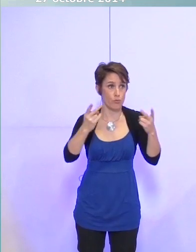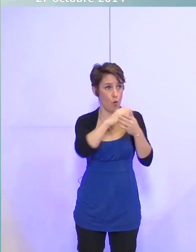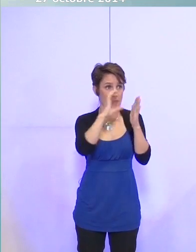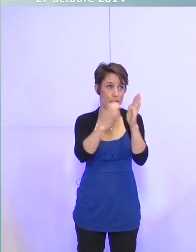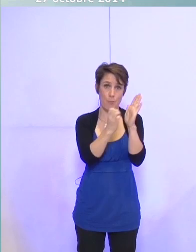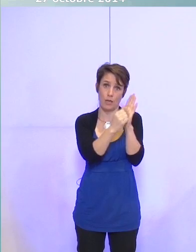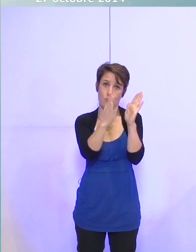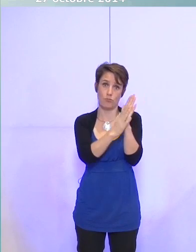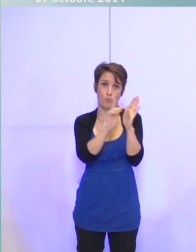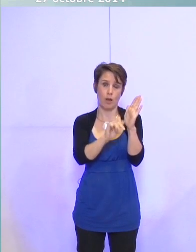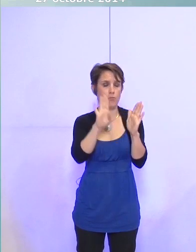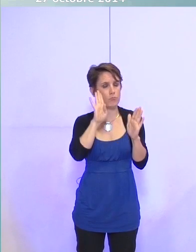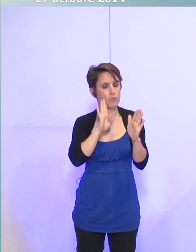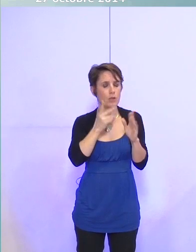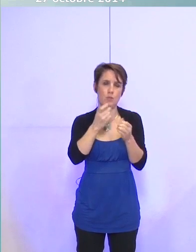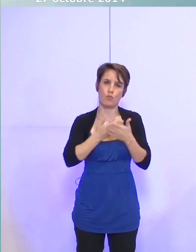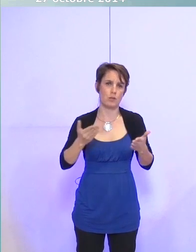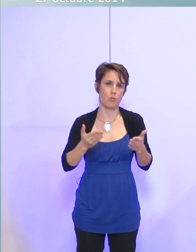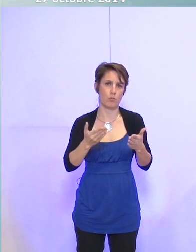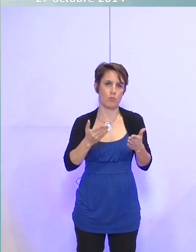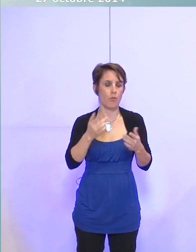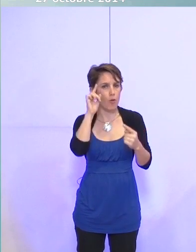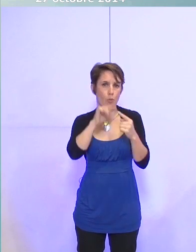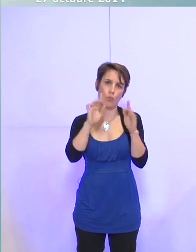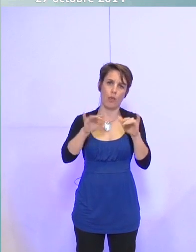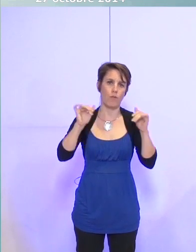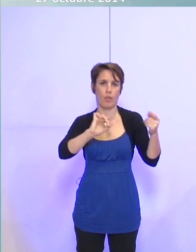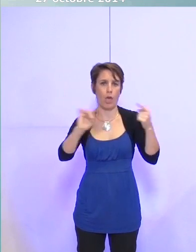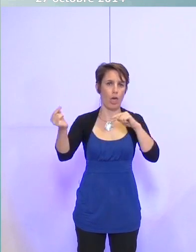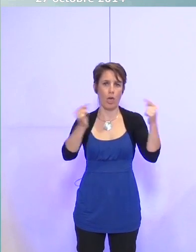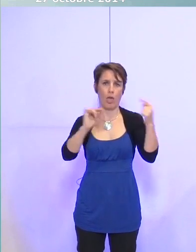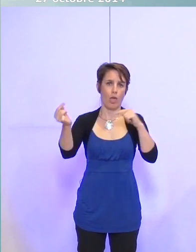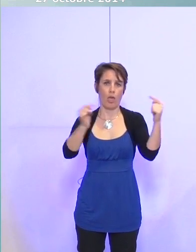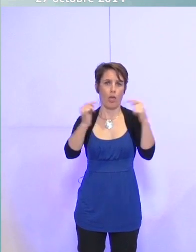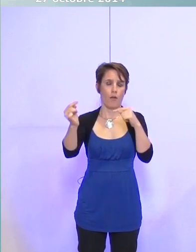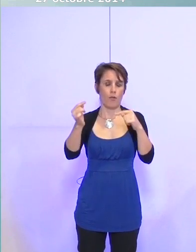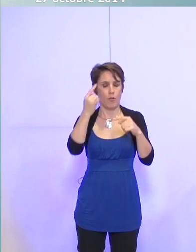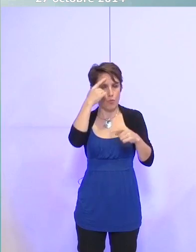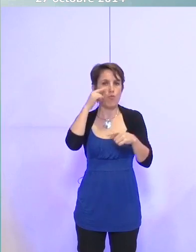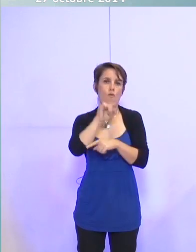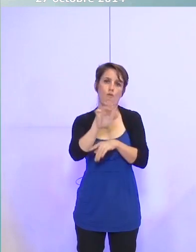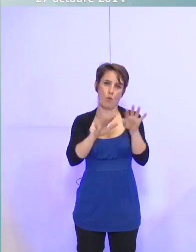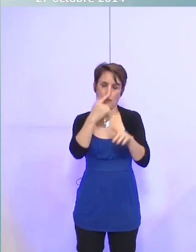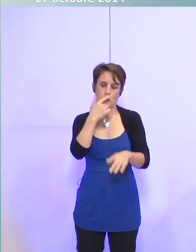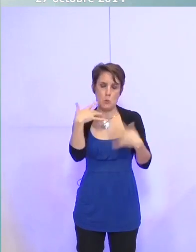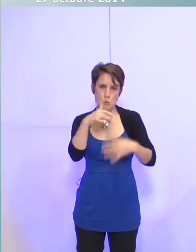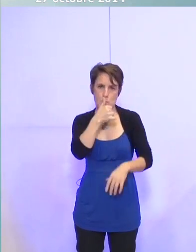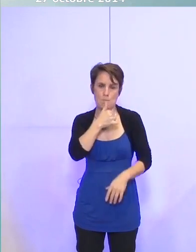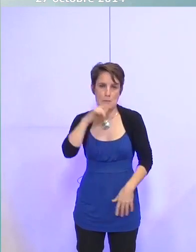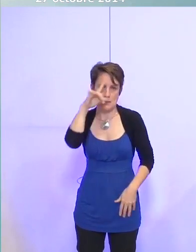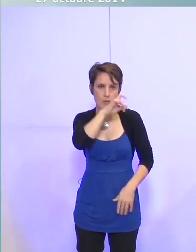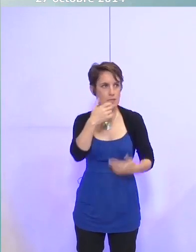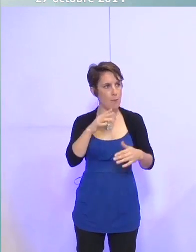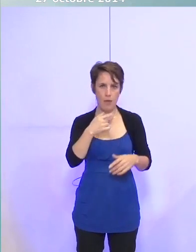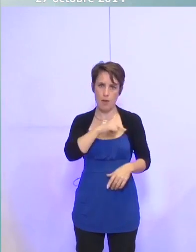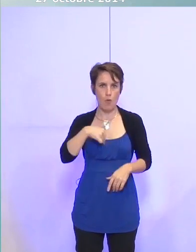Je pense que ça simplifierait les choses et ça éviterait éventuellement des débats qui peuvent vous paraître difficiles, mais qui étaient d'autant